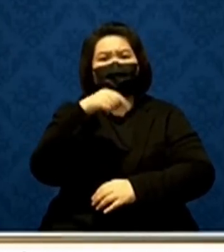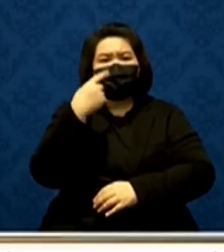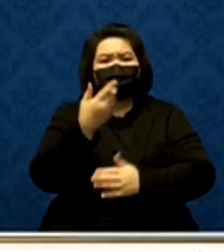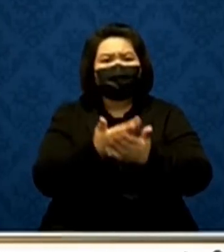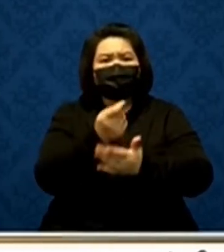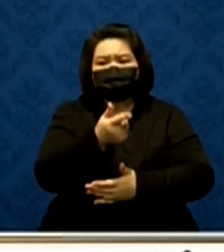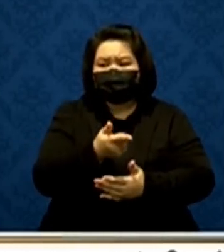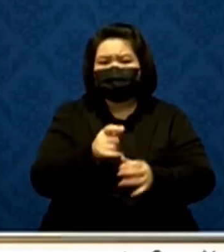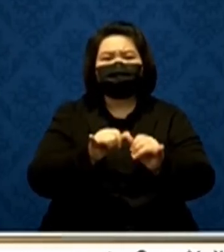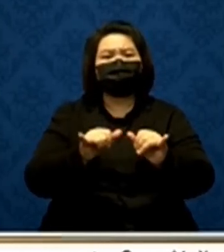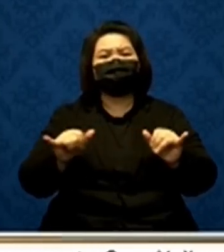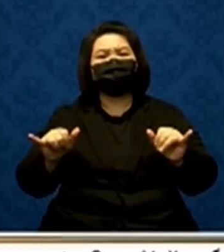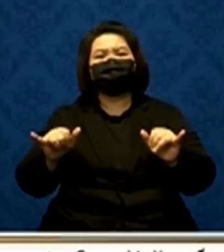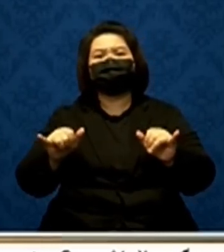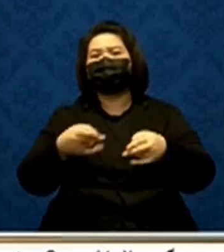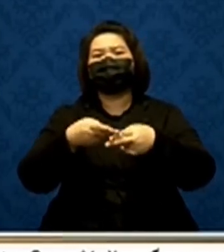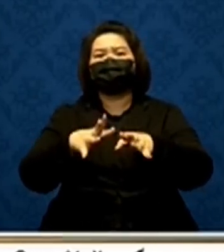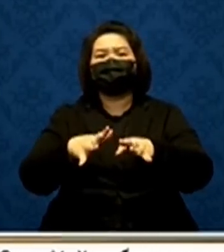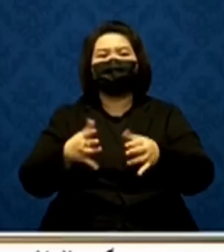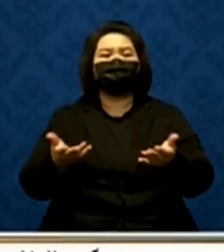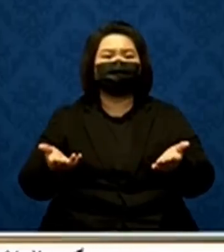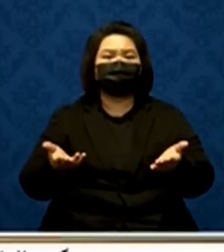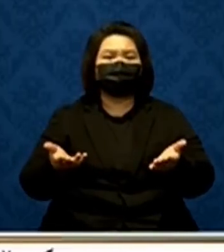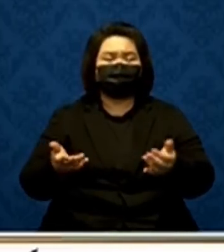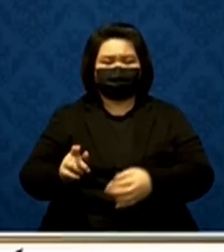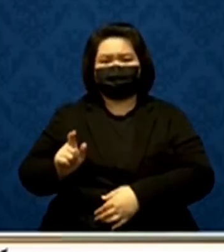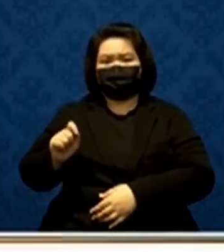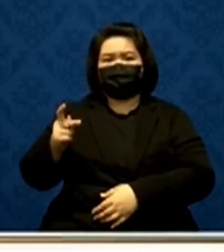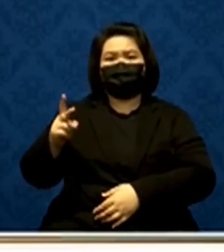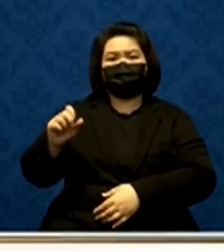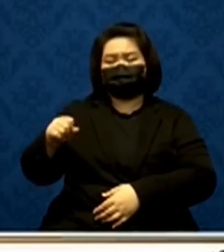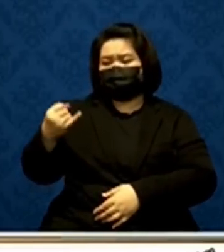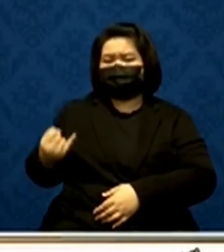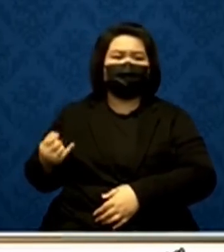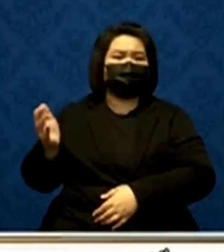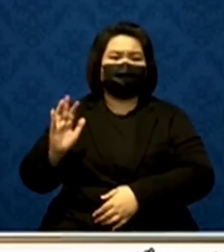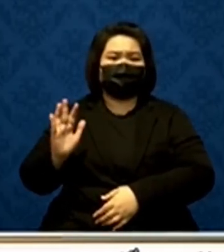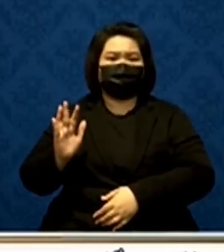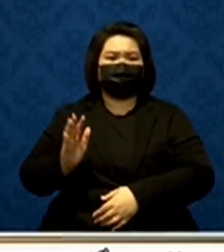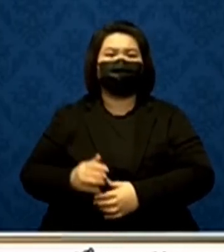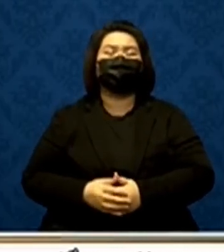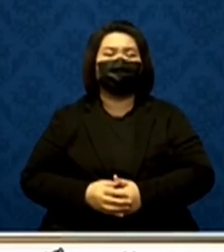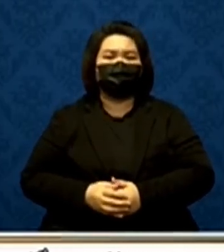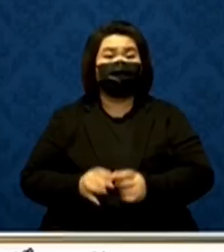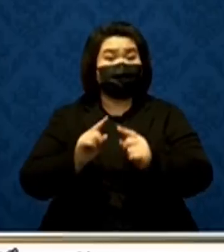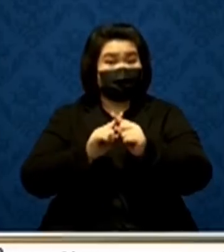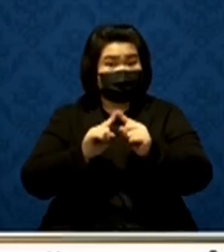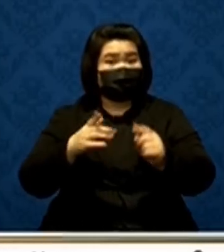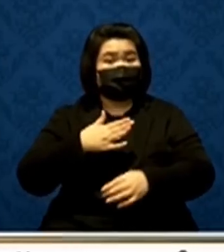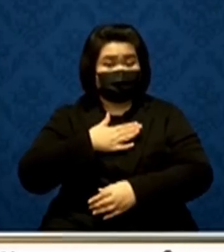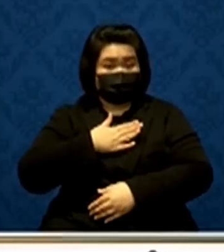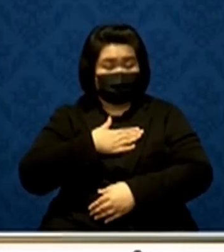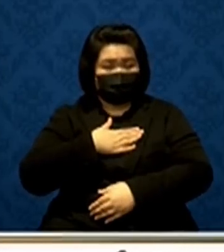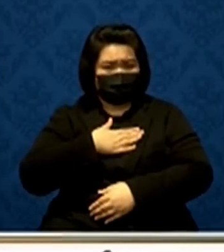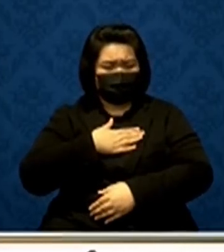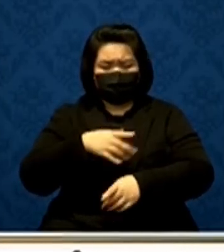ค่าเสียหายก็ลอยนวลต่อไปค่ะแสงกับ 5พราวแต่เพราะเราไม่ต้องการ